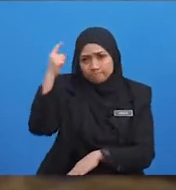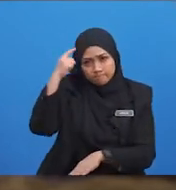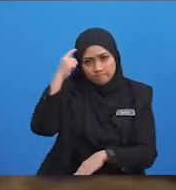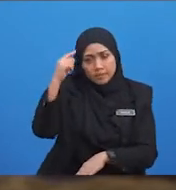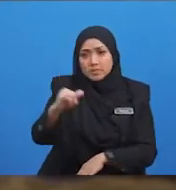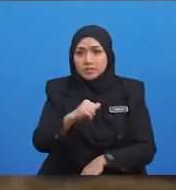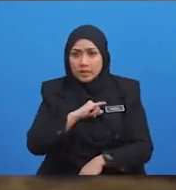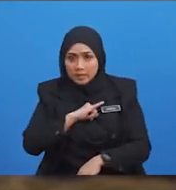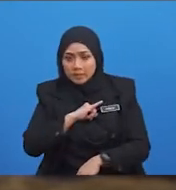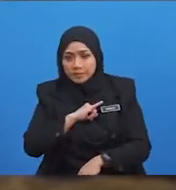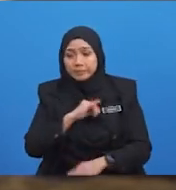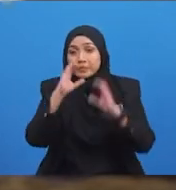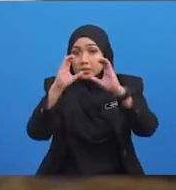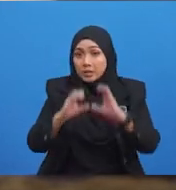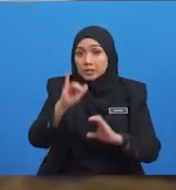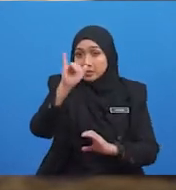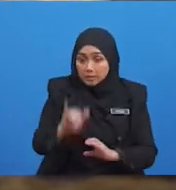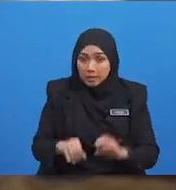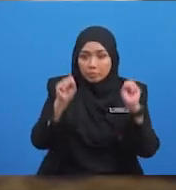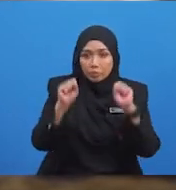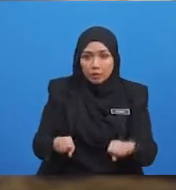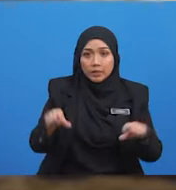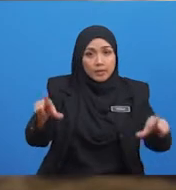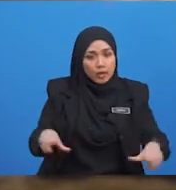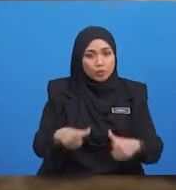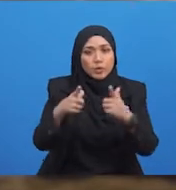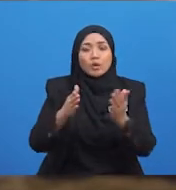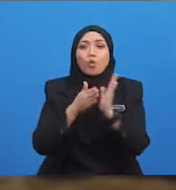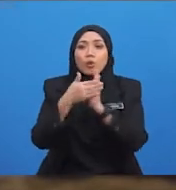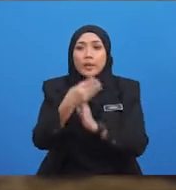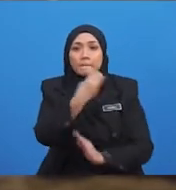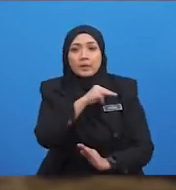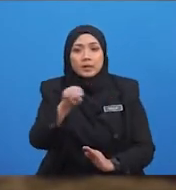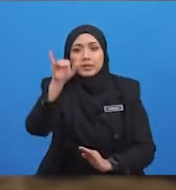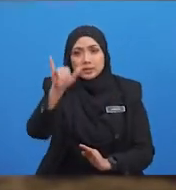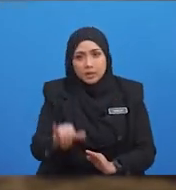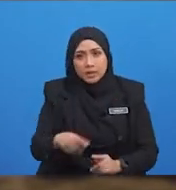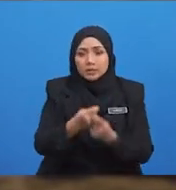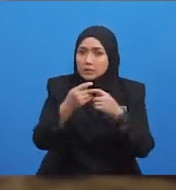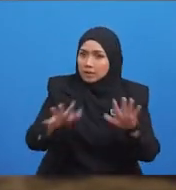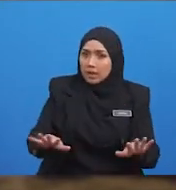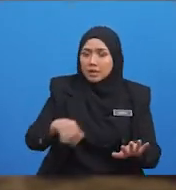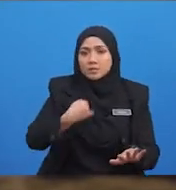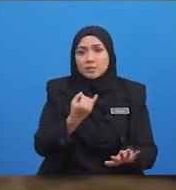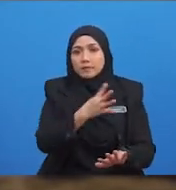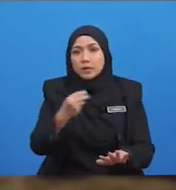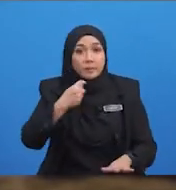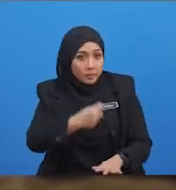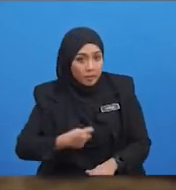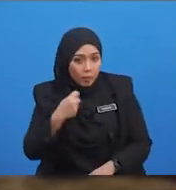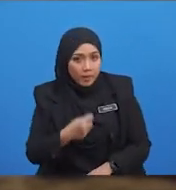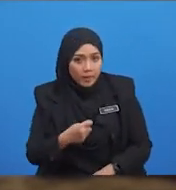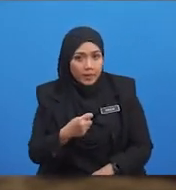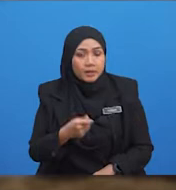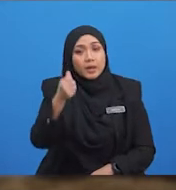saya, cara-cara yang boleh dilakukan oleh mereka yang telah insaf dan